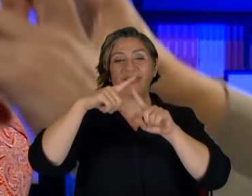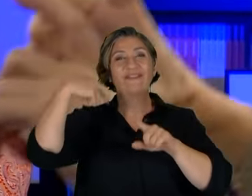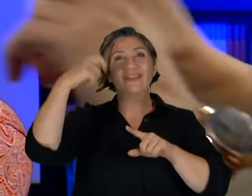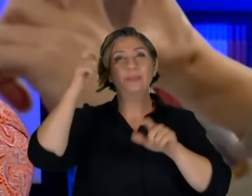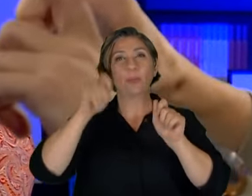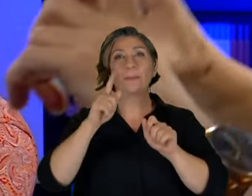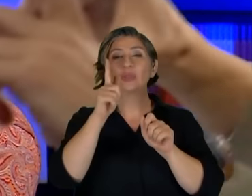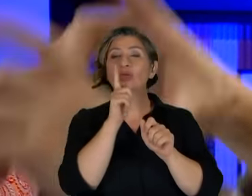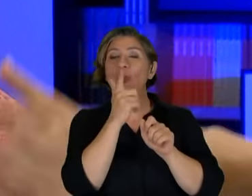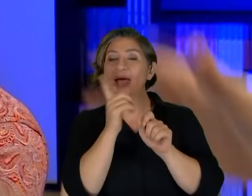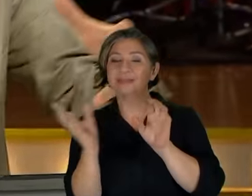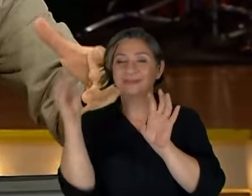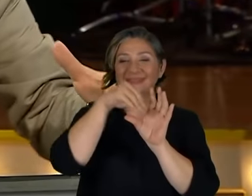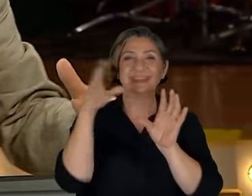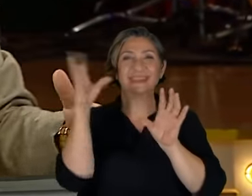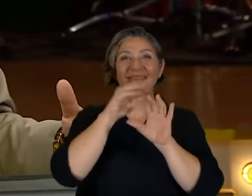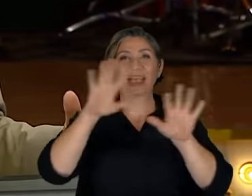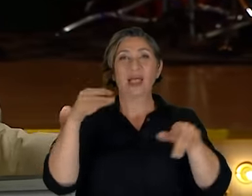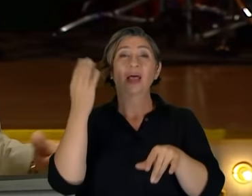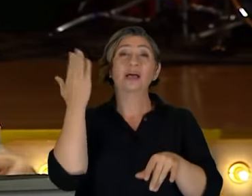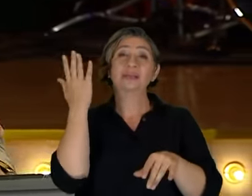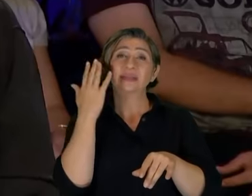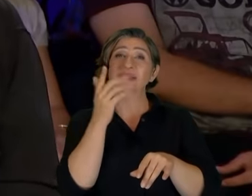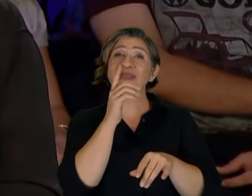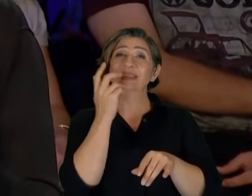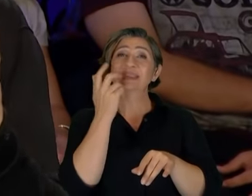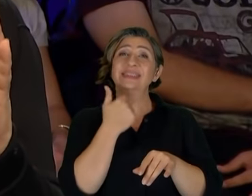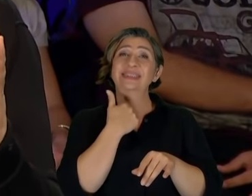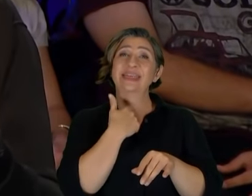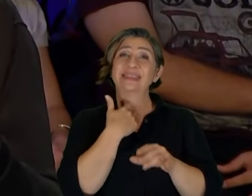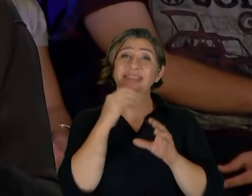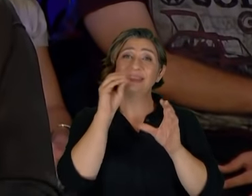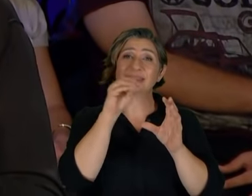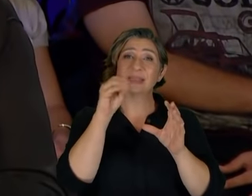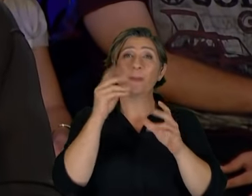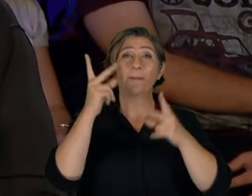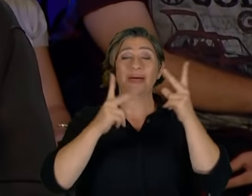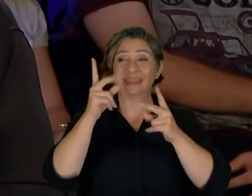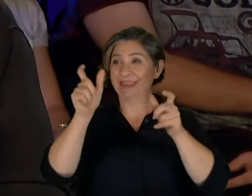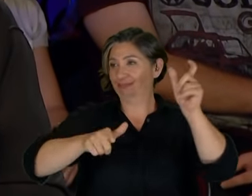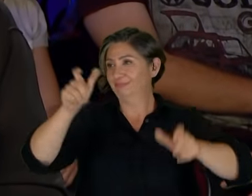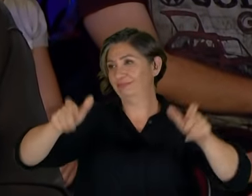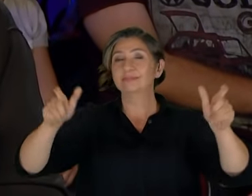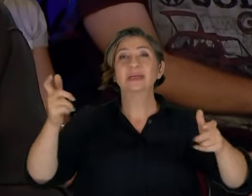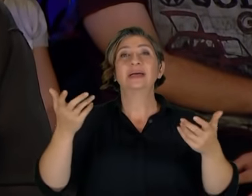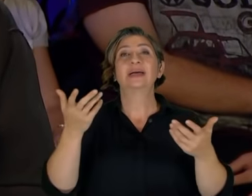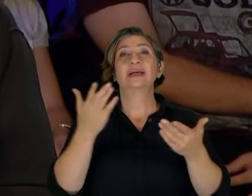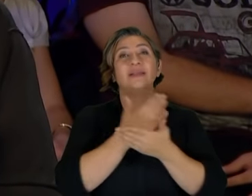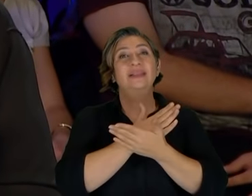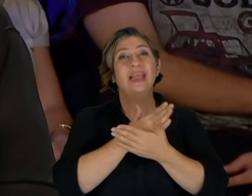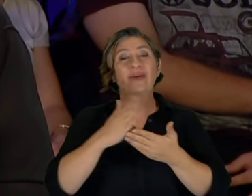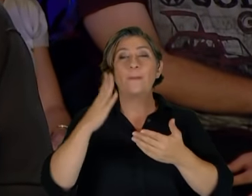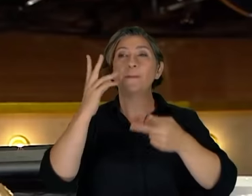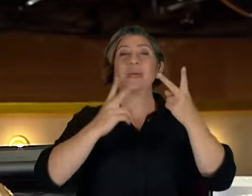Bir dublaj filmi yapıyor yani hepsi birden. Eskiden dublaj yapardık tabii. Tabii ki. Belli insanlar sürekli